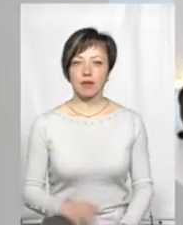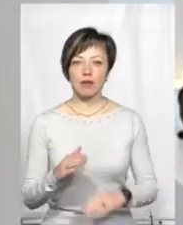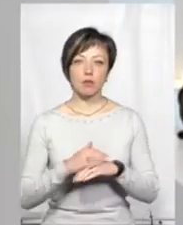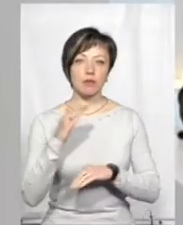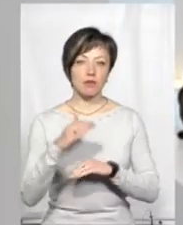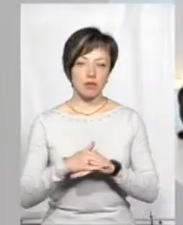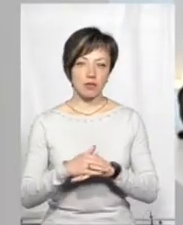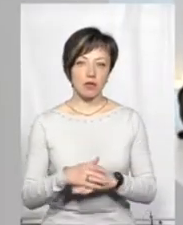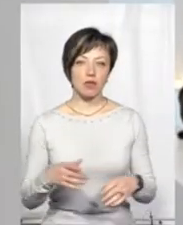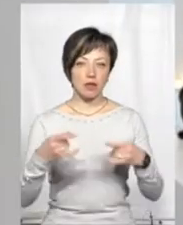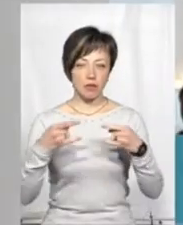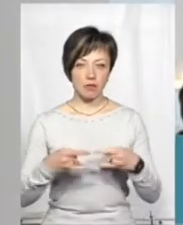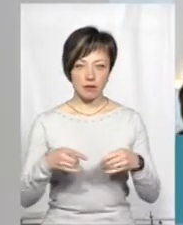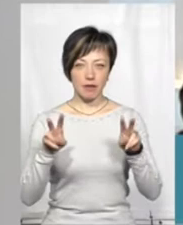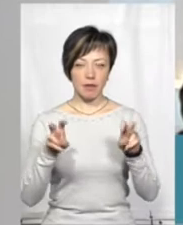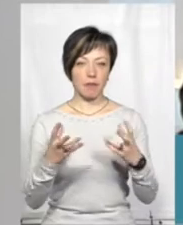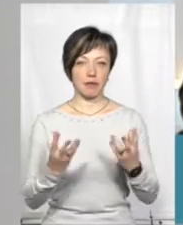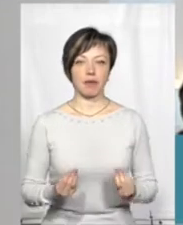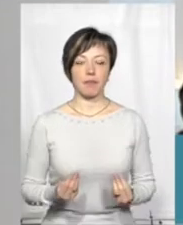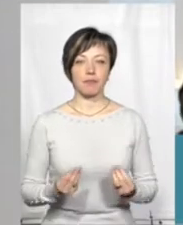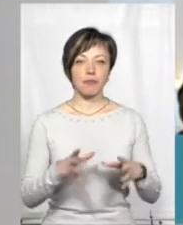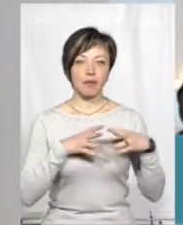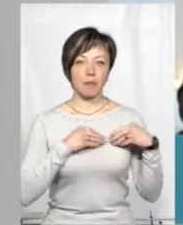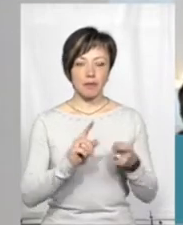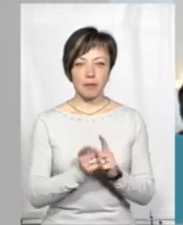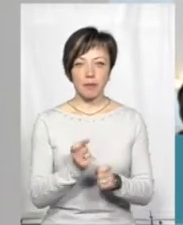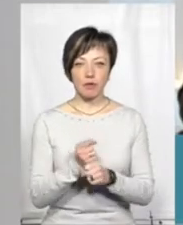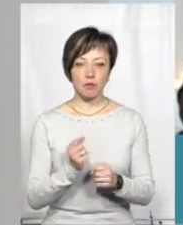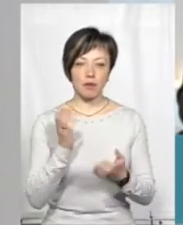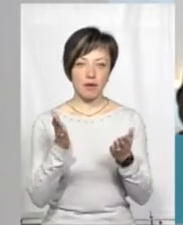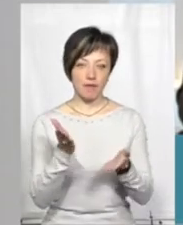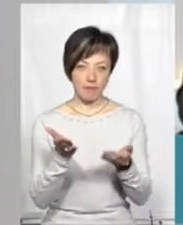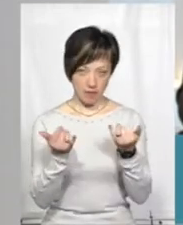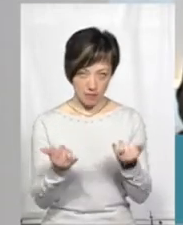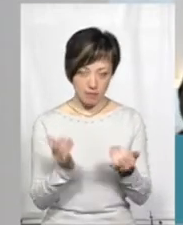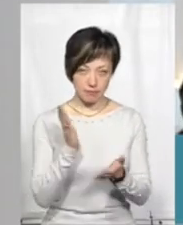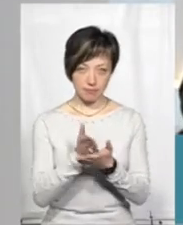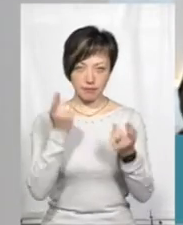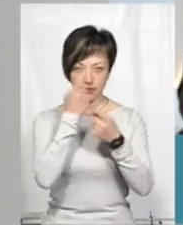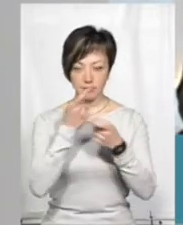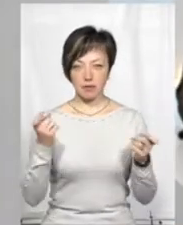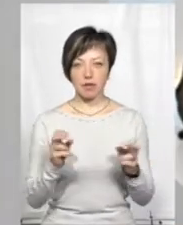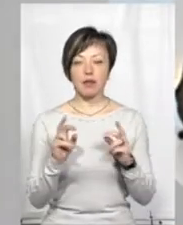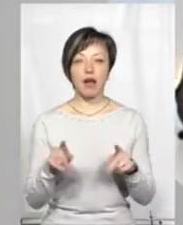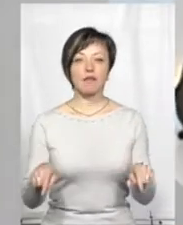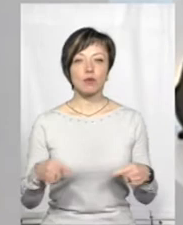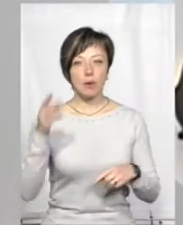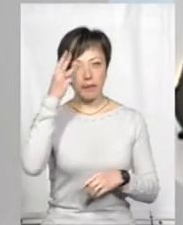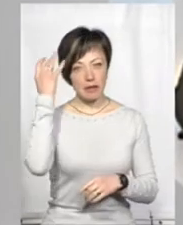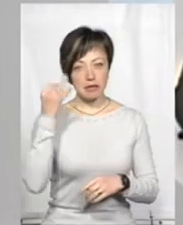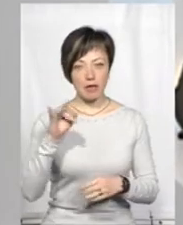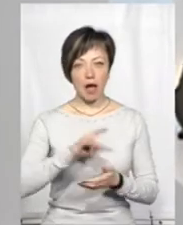Добрий вечір. На Суспільному тема дня. Ми з Ольгою Рибак працюємо для вас наживо. Як відроджують